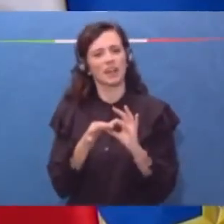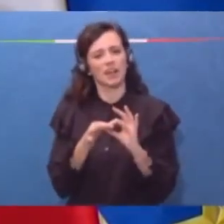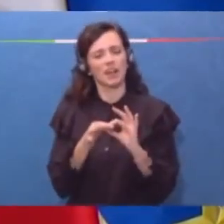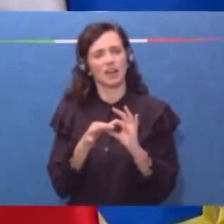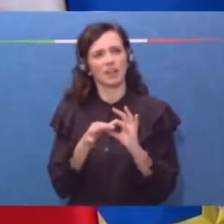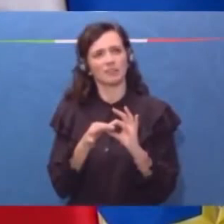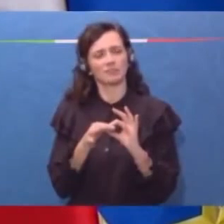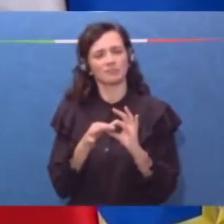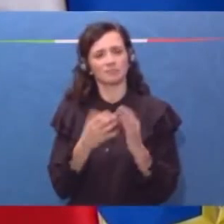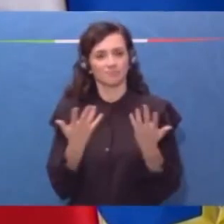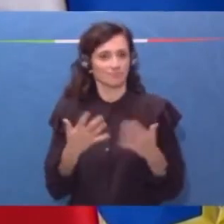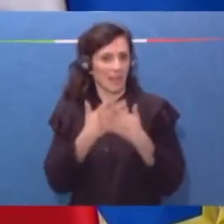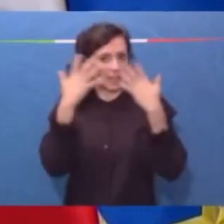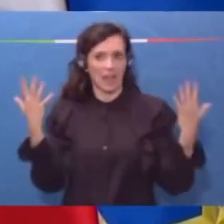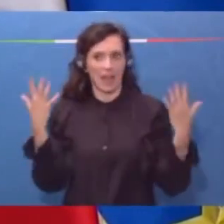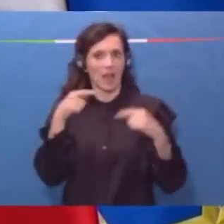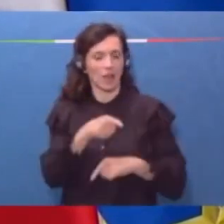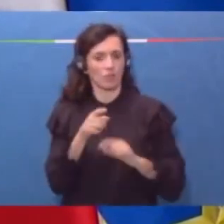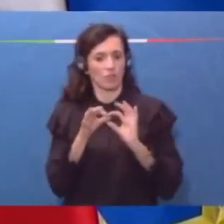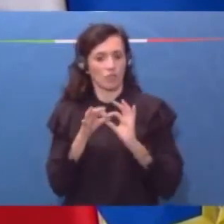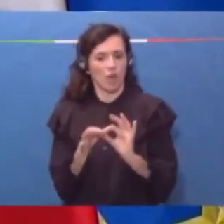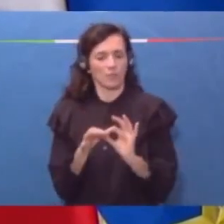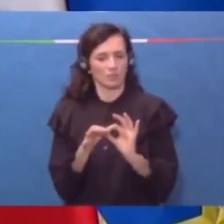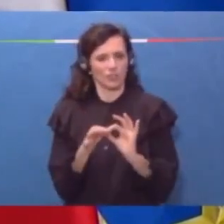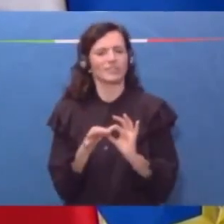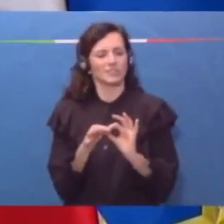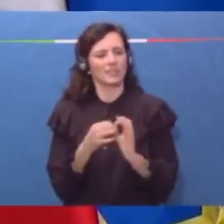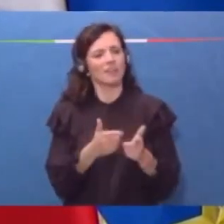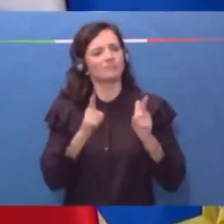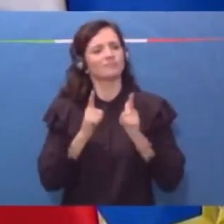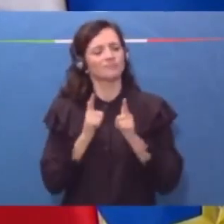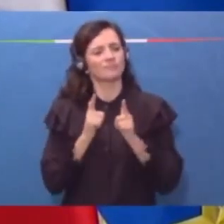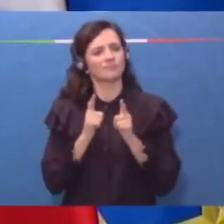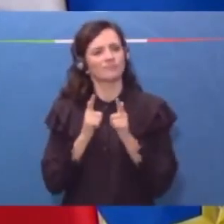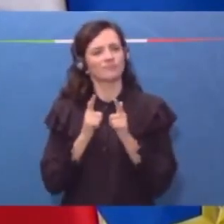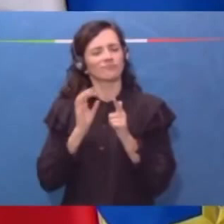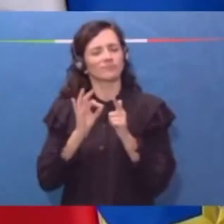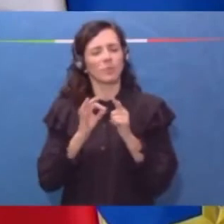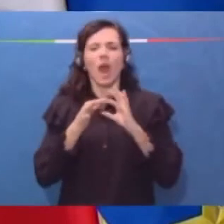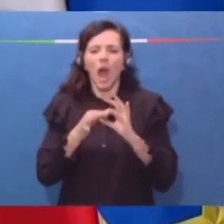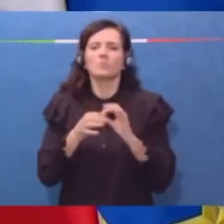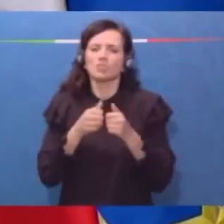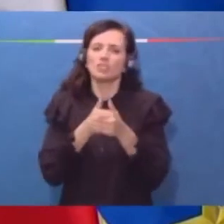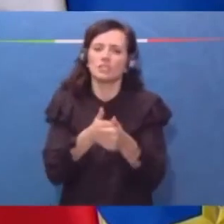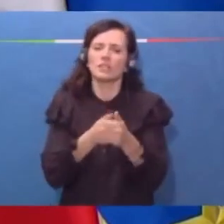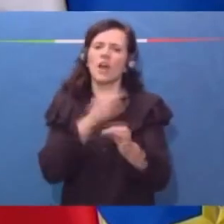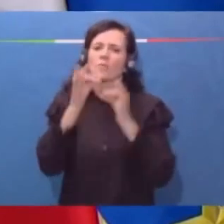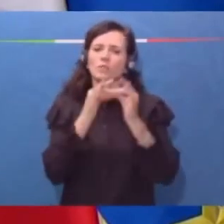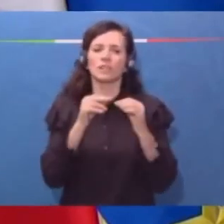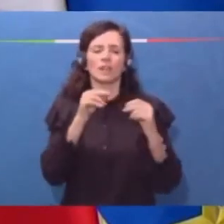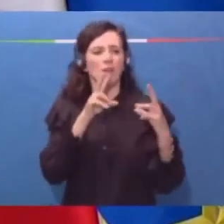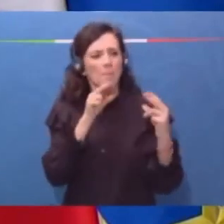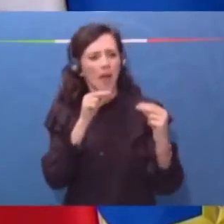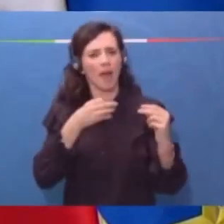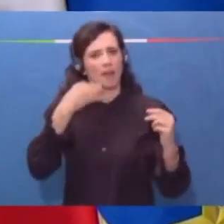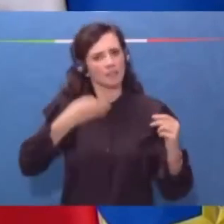pur essendo evidente, ci costringe a una disciplina dell'amicizia, quella di parlarsi spesso e di